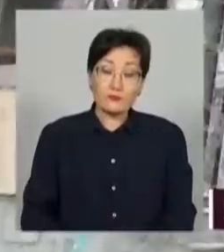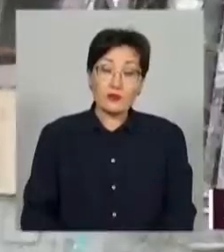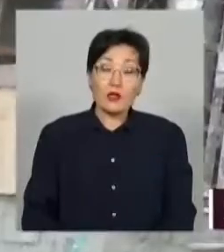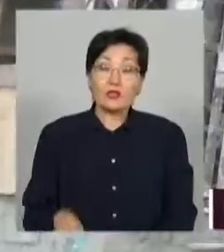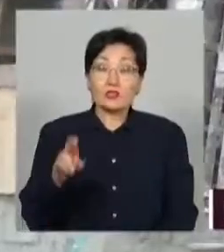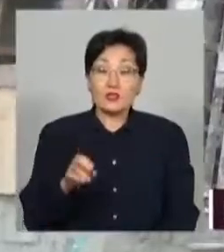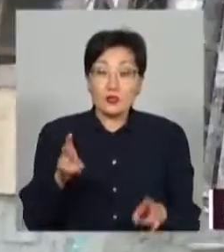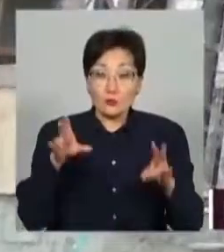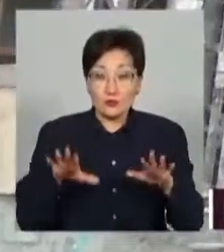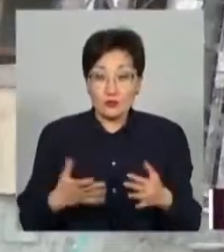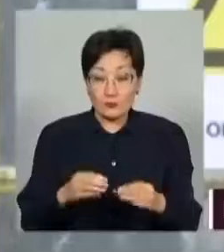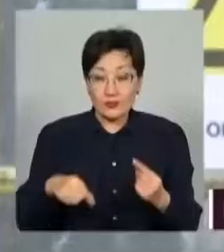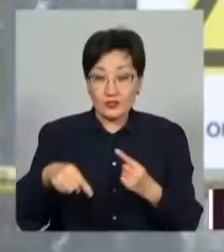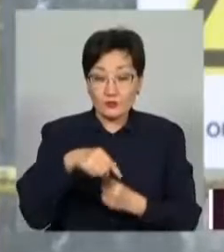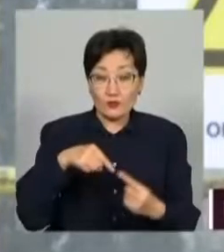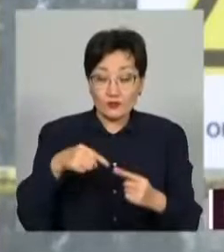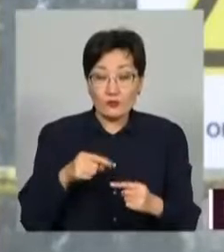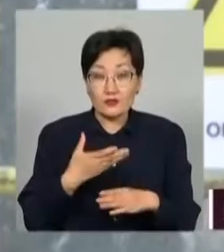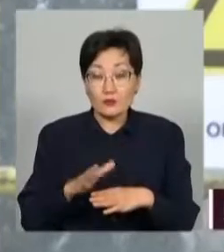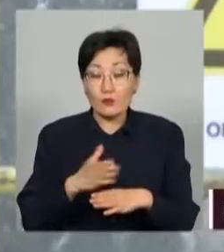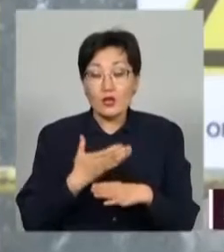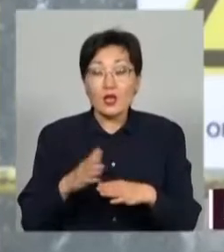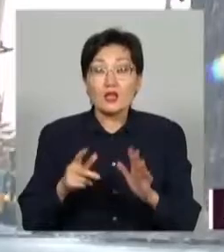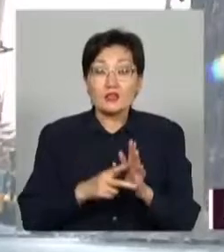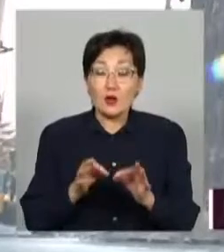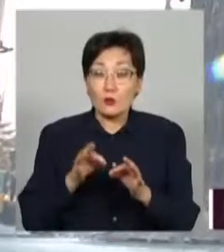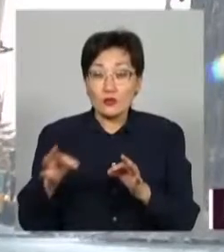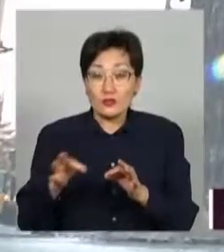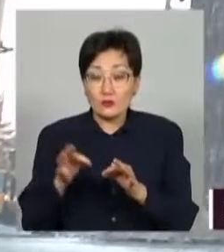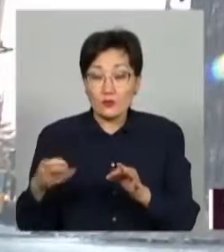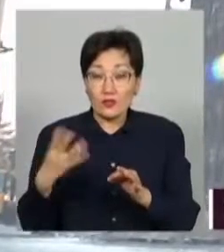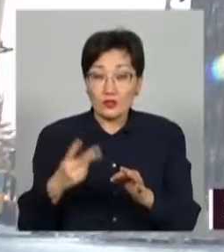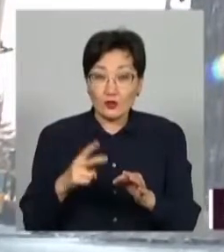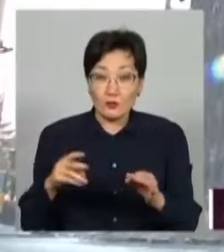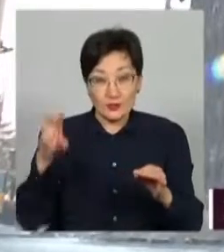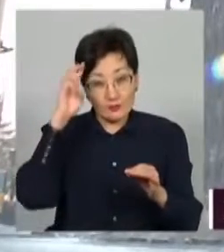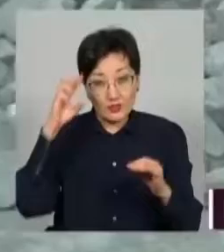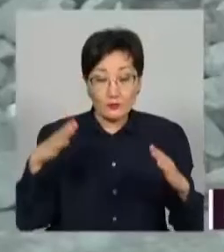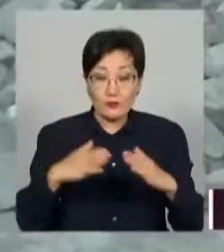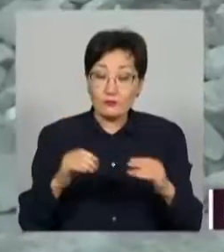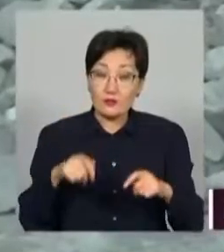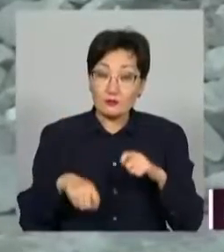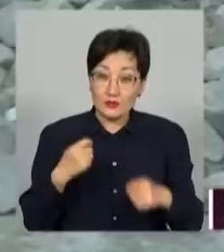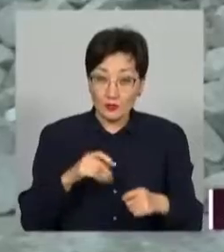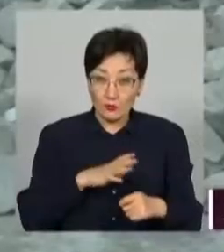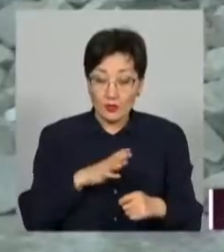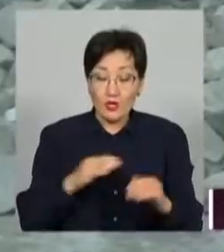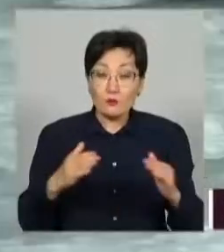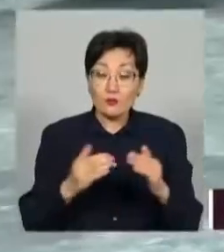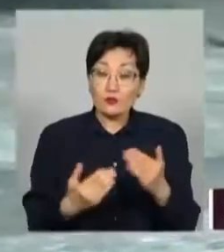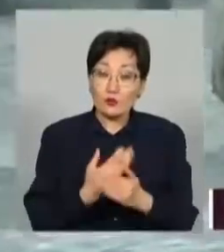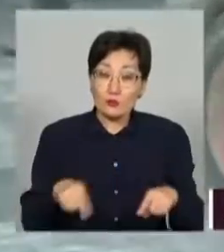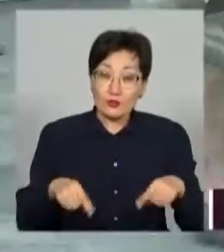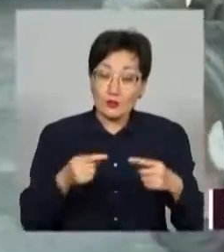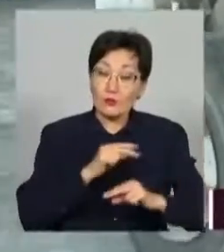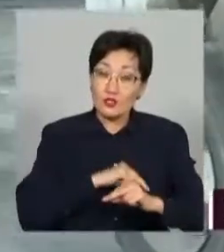Сондай-ақ қаңтар қасіретті кезінде бизнес субъектілерінен бөлек еліміздің 8 облысында 42 мемлекеттік мекеме зардап шекті. Ғимараттарды қайта қалпына